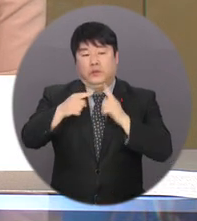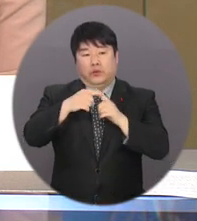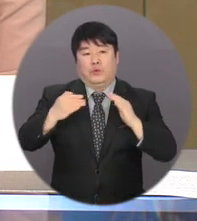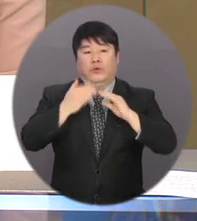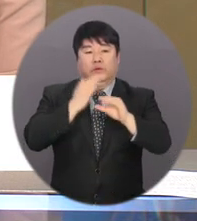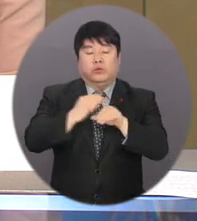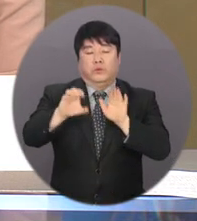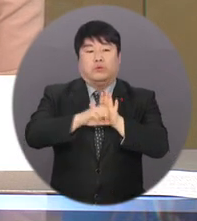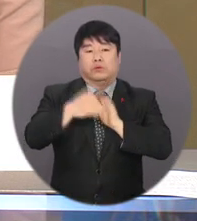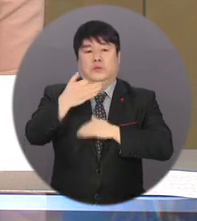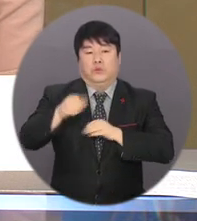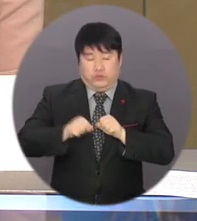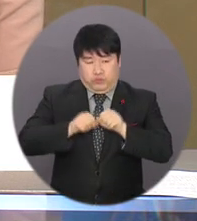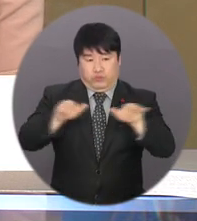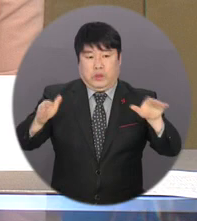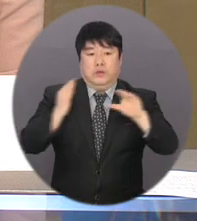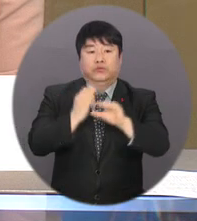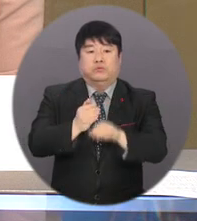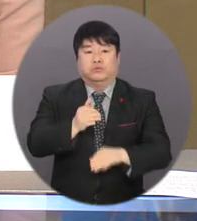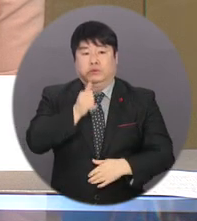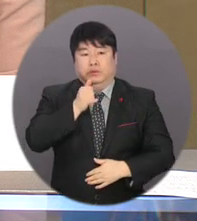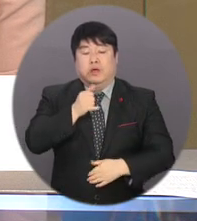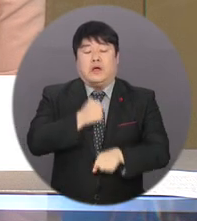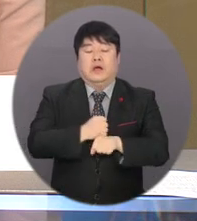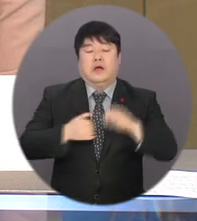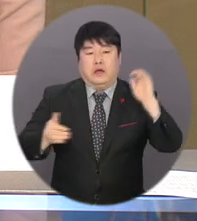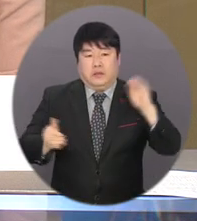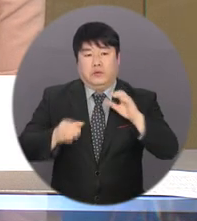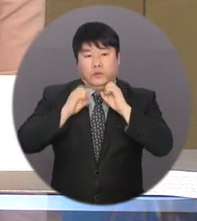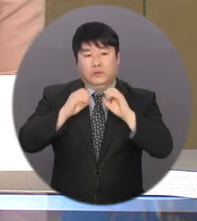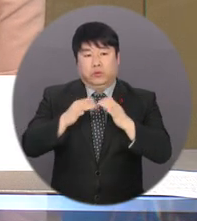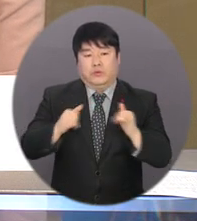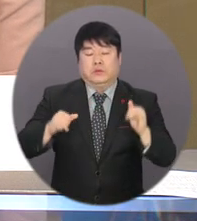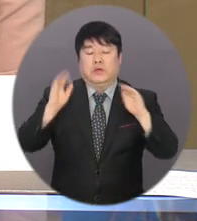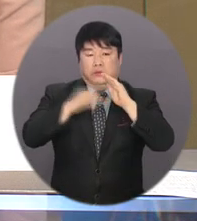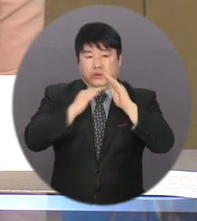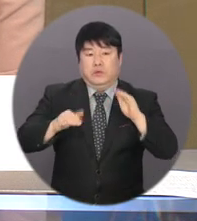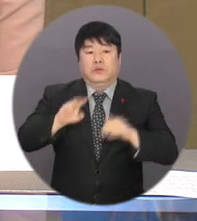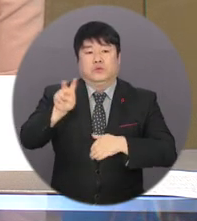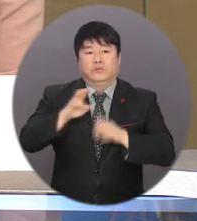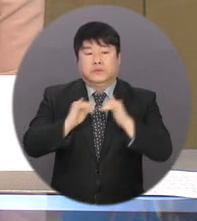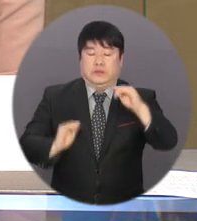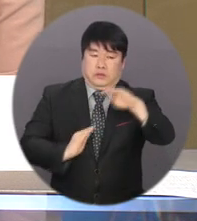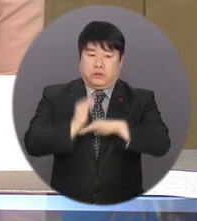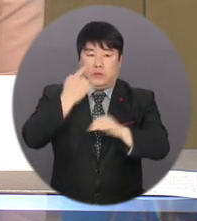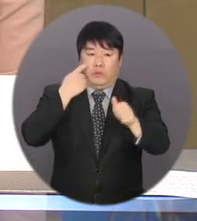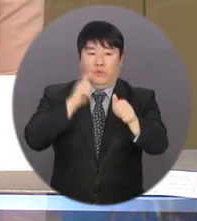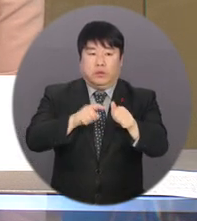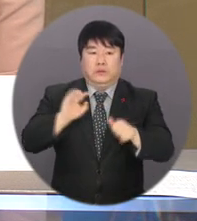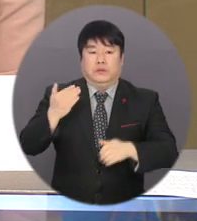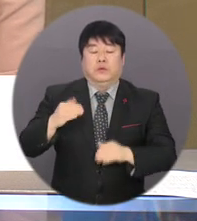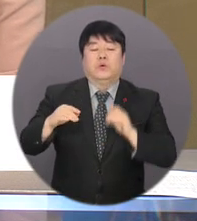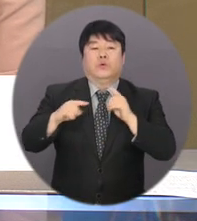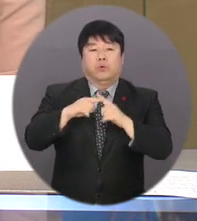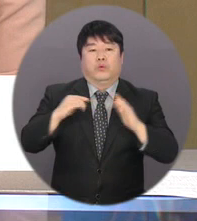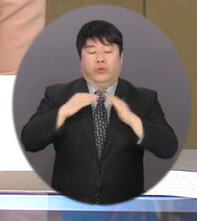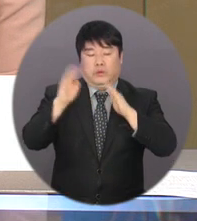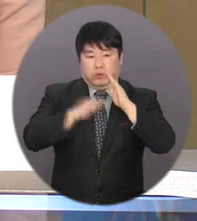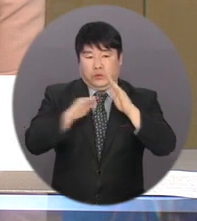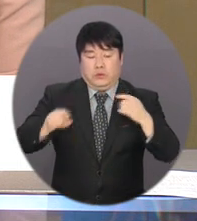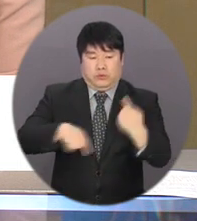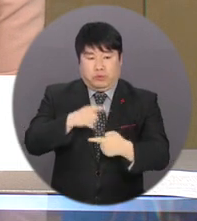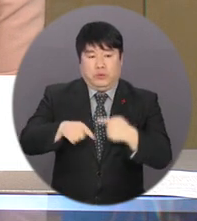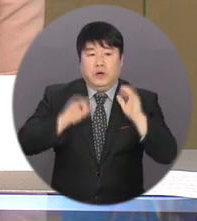코로나 1 구가 확산하고 있습니다 학생과 선교사 교인들이 20명 넘게 확진 됐고 교회 신자 가 운영하는